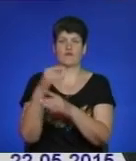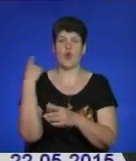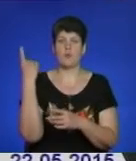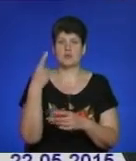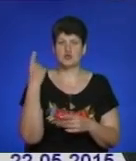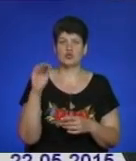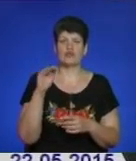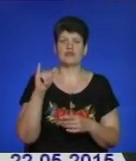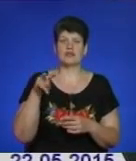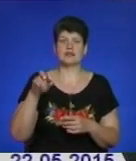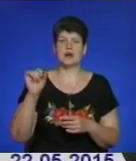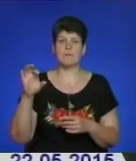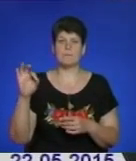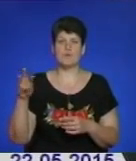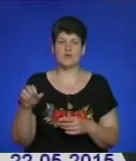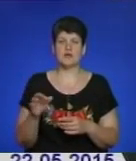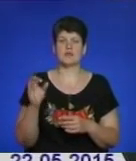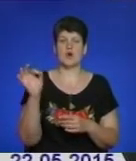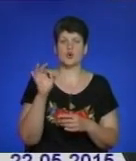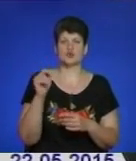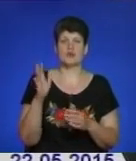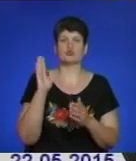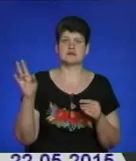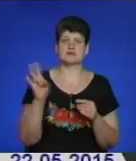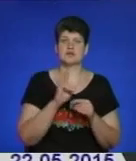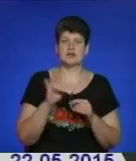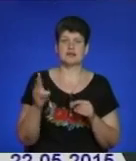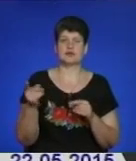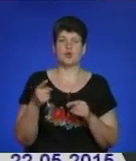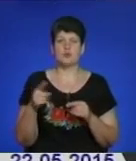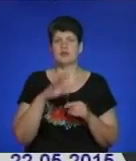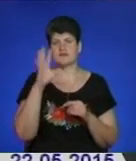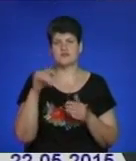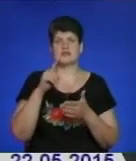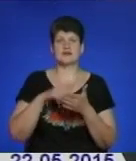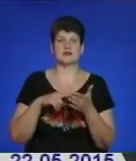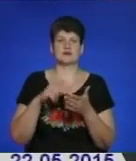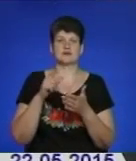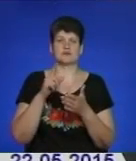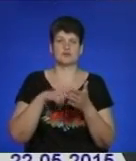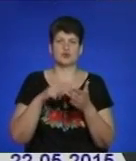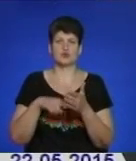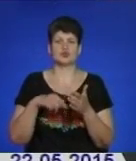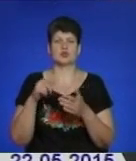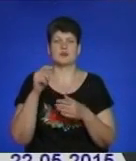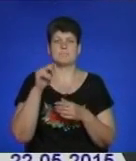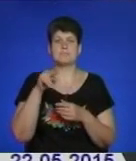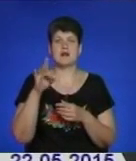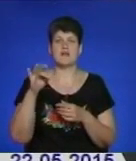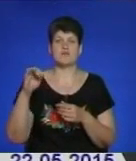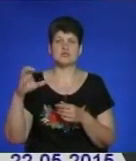16:00 на могилі предстоятеля нашої церкви, який відійшов у вічність, відбудеться панахида. І о